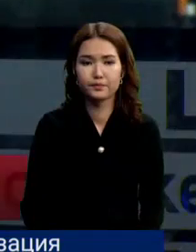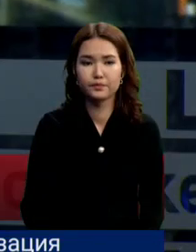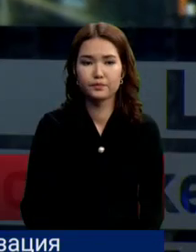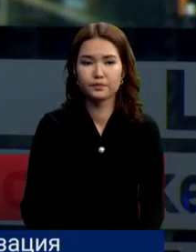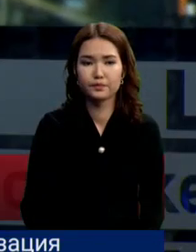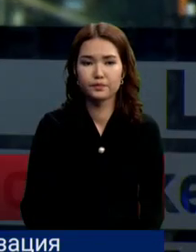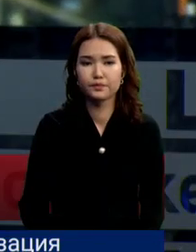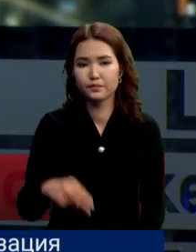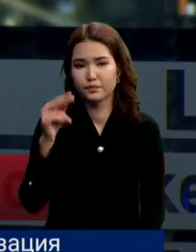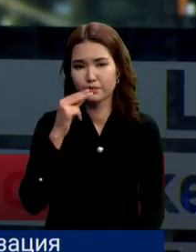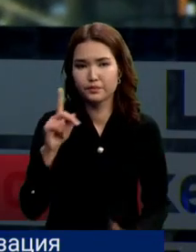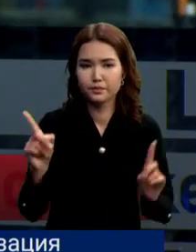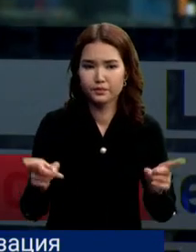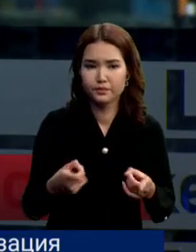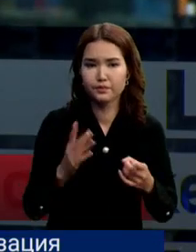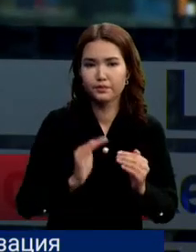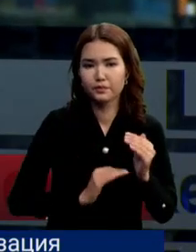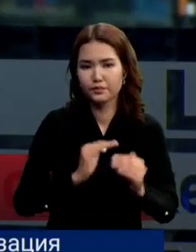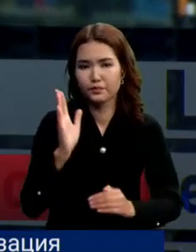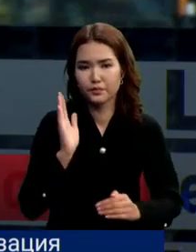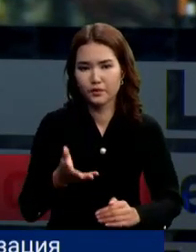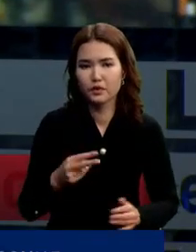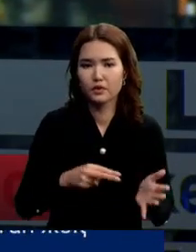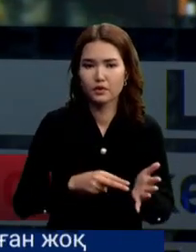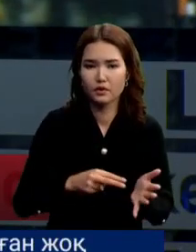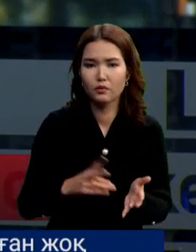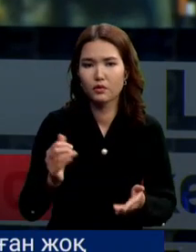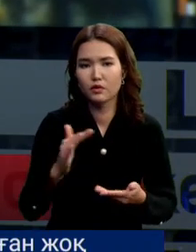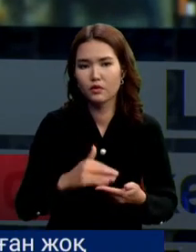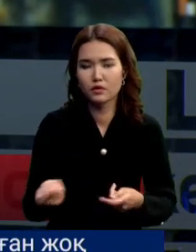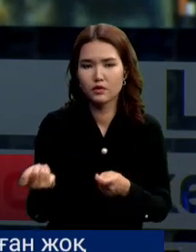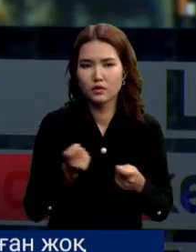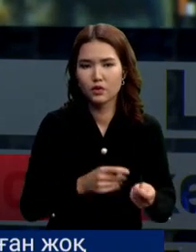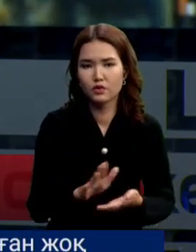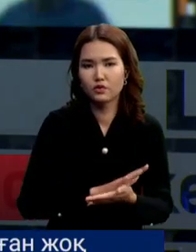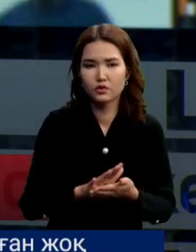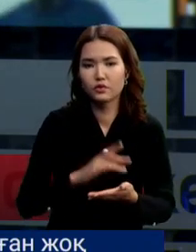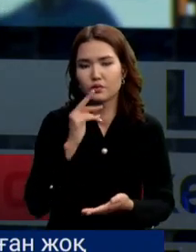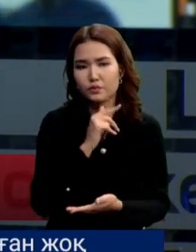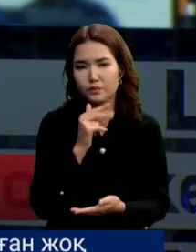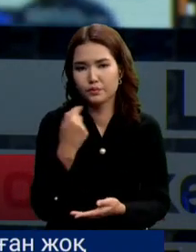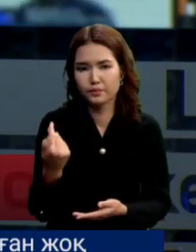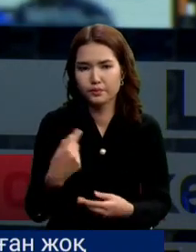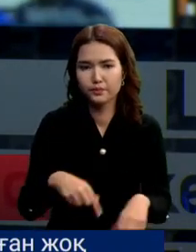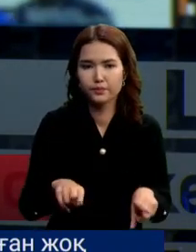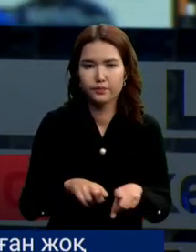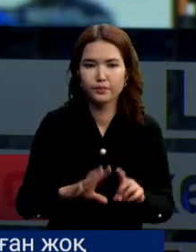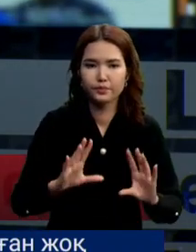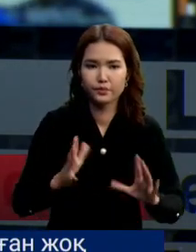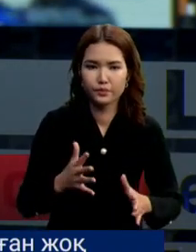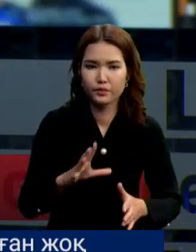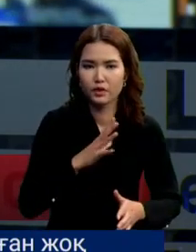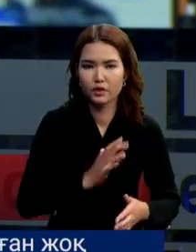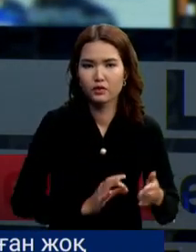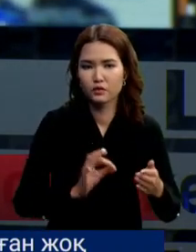В Шымкенте намерены поднять тариф на вывоз мусора. Сейчас жильцы квартир платят 171 тенге с человека, а жильцы частных домов 200 тенге. В